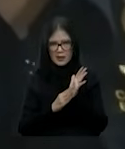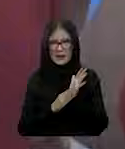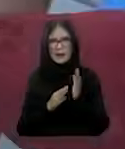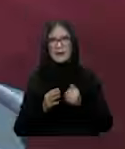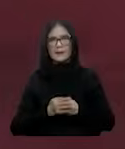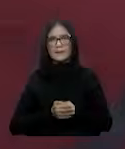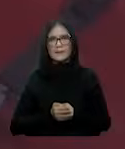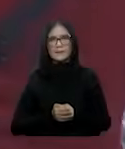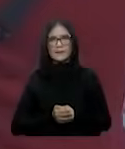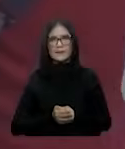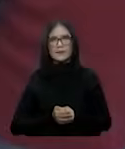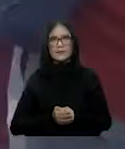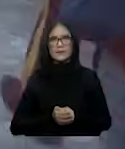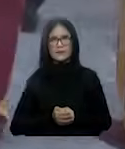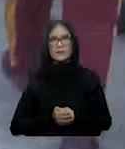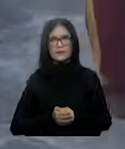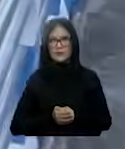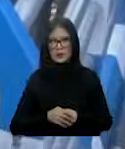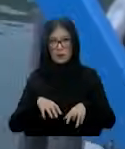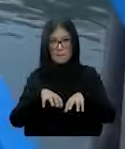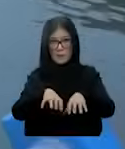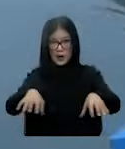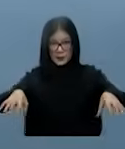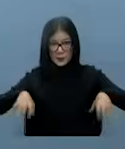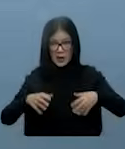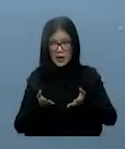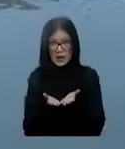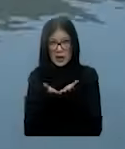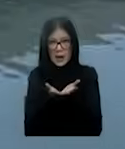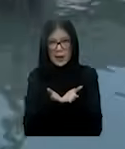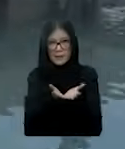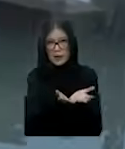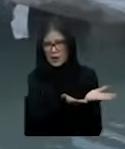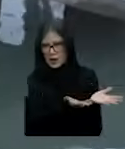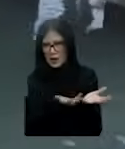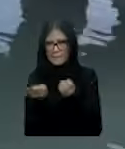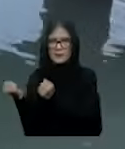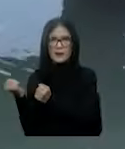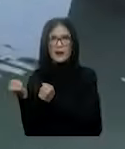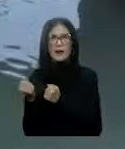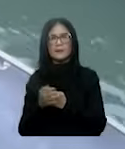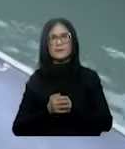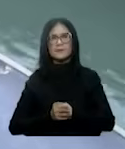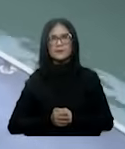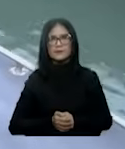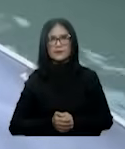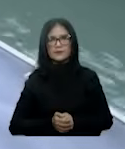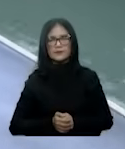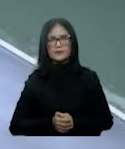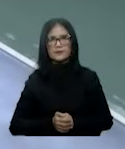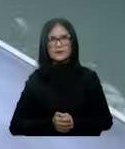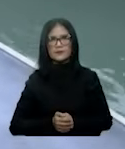Rp17,7 miliar. Barang bukti dua kapal cepat disita. Dari Karimun, Kepulauan Riau, Iwan Mohan melaporkan.